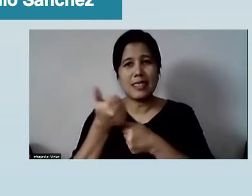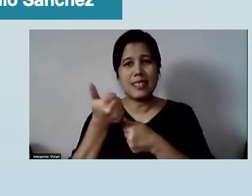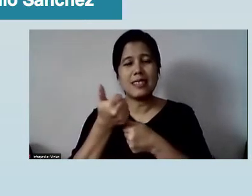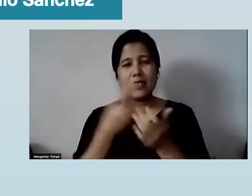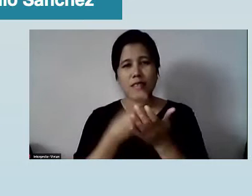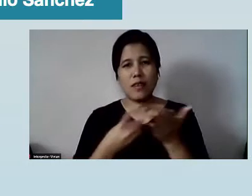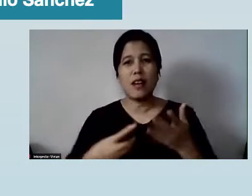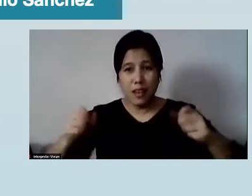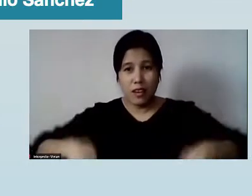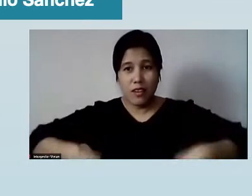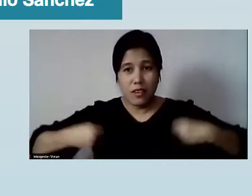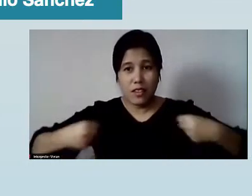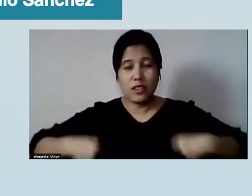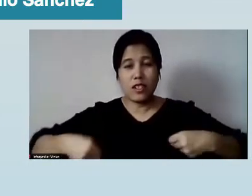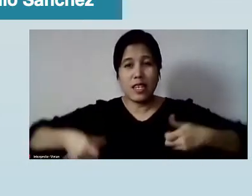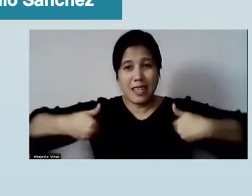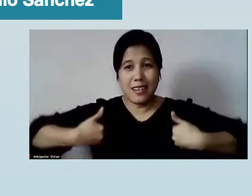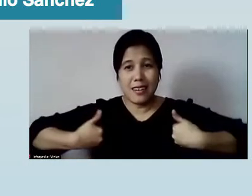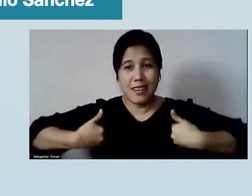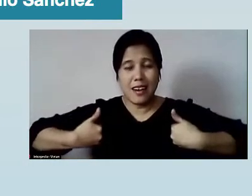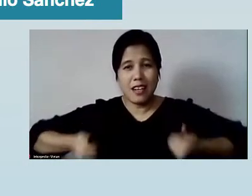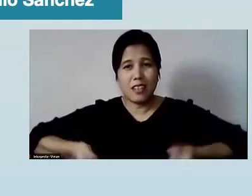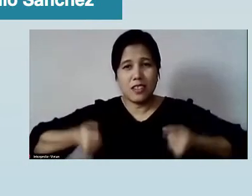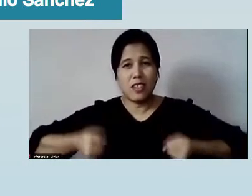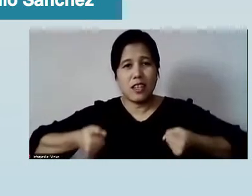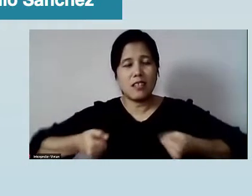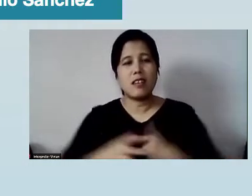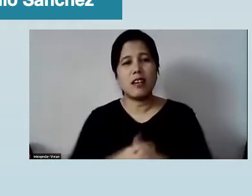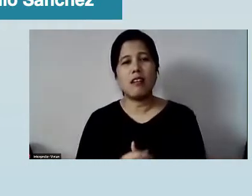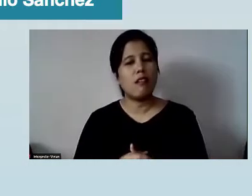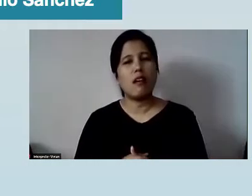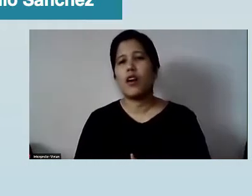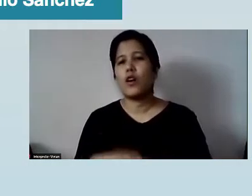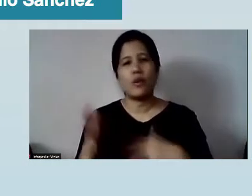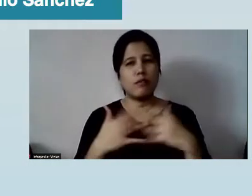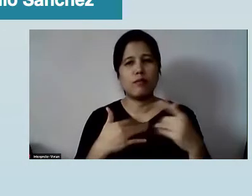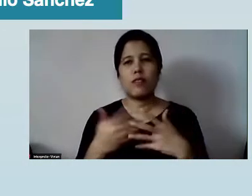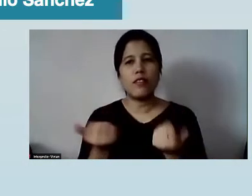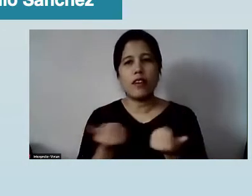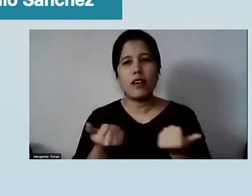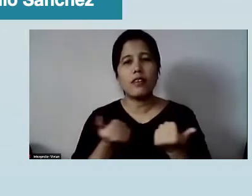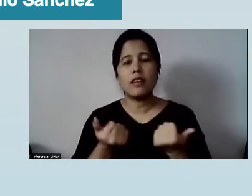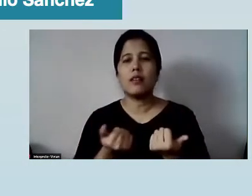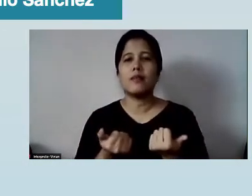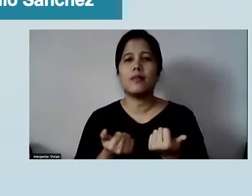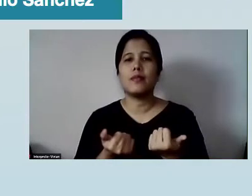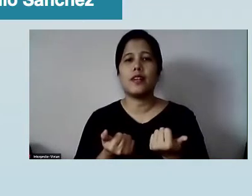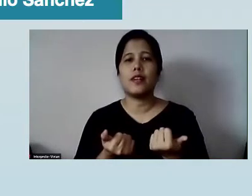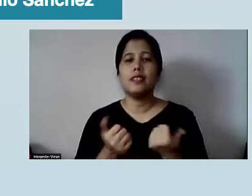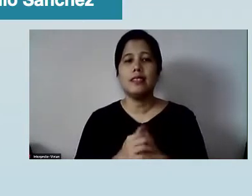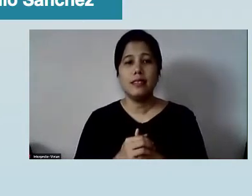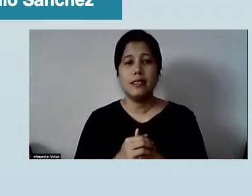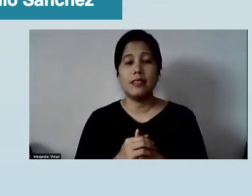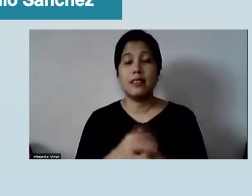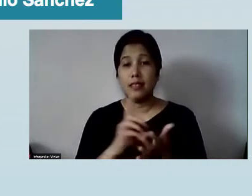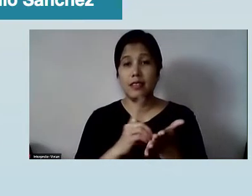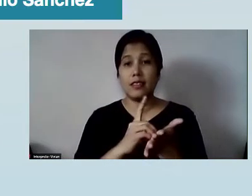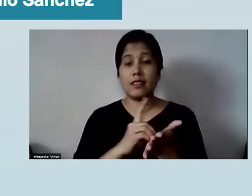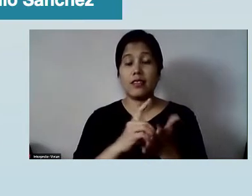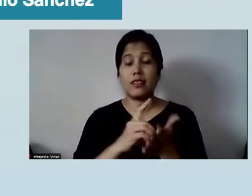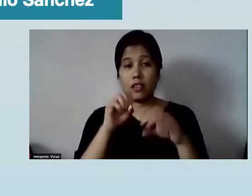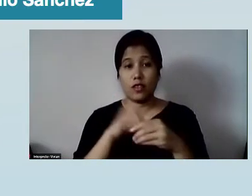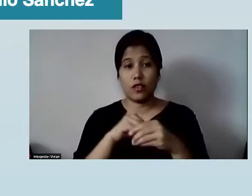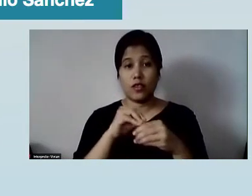wheelchair, crutches, o ano pa man na available dun sa kanila mga drugstores na yan. Binibigyan po ang PWDs yan,